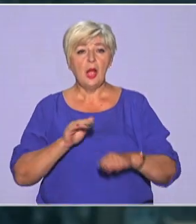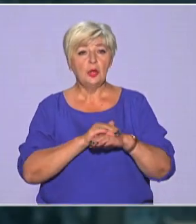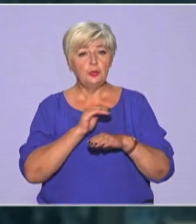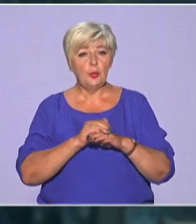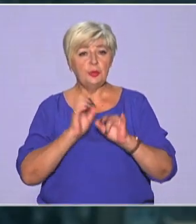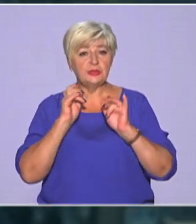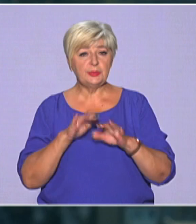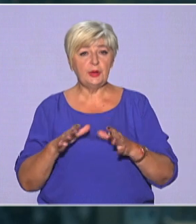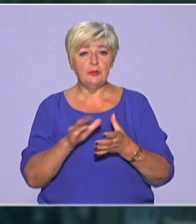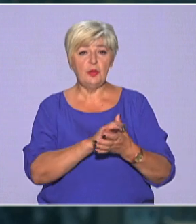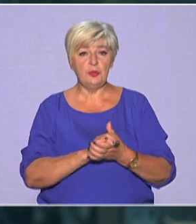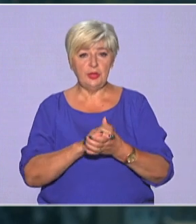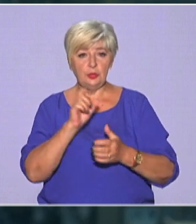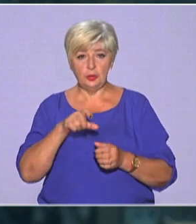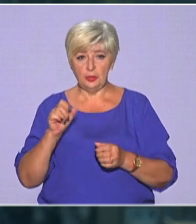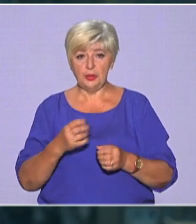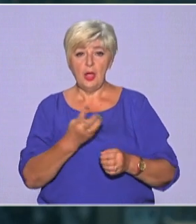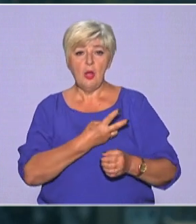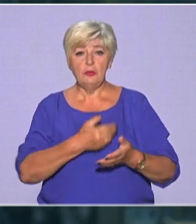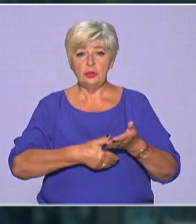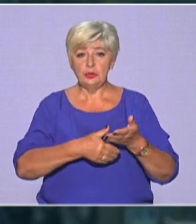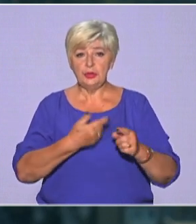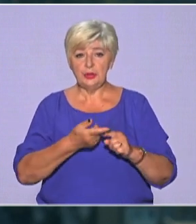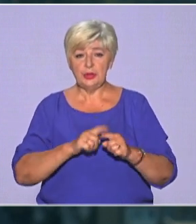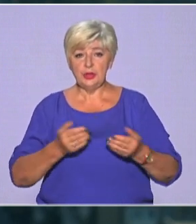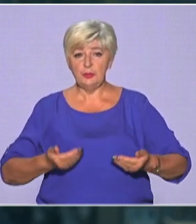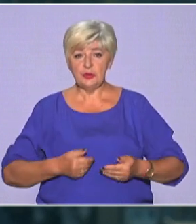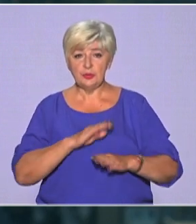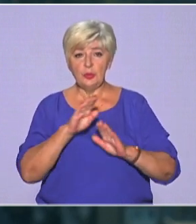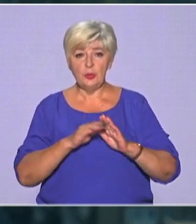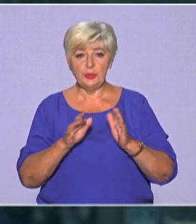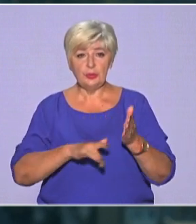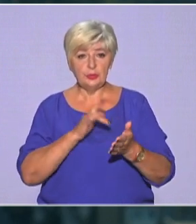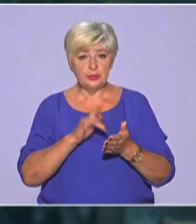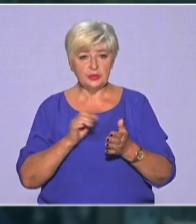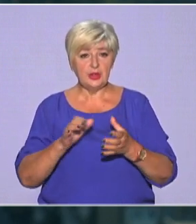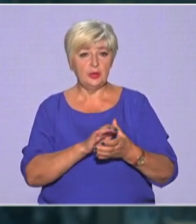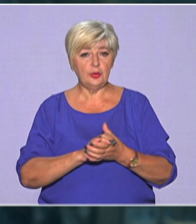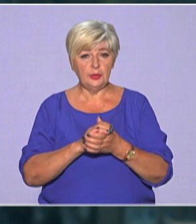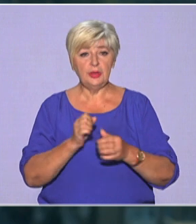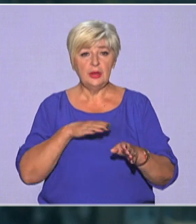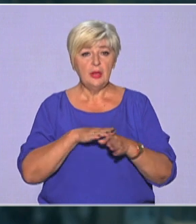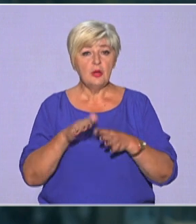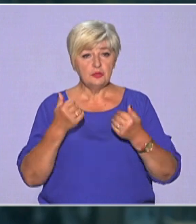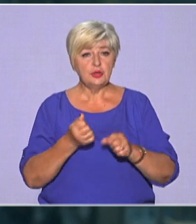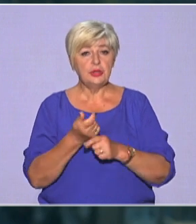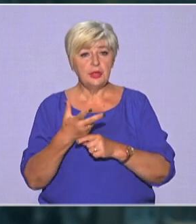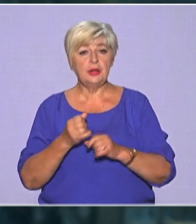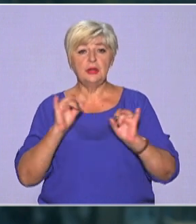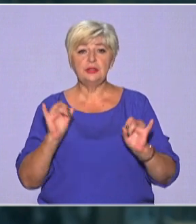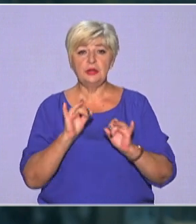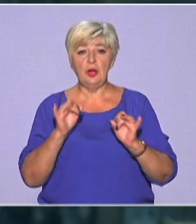Добрі справи об'єднують людей. Волонтери, які мешкають у Підгороднинській громаді, реалізували вже кілька цікавих